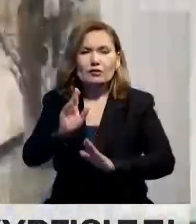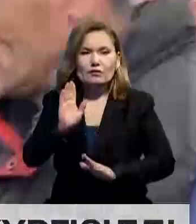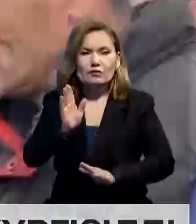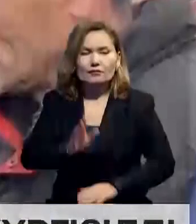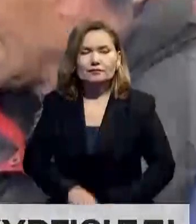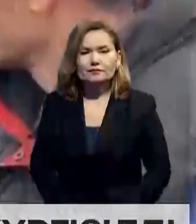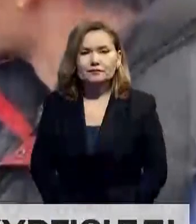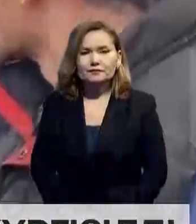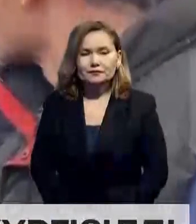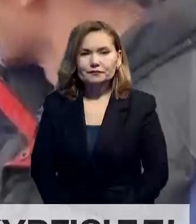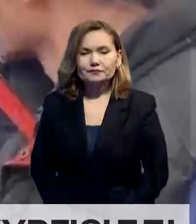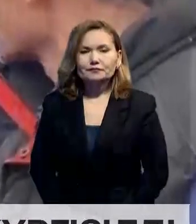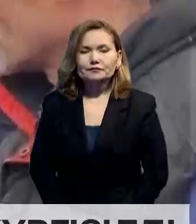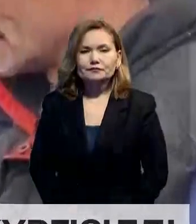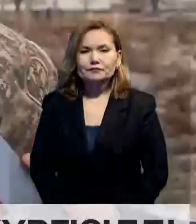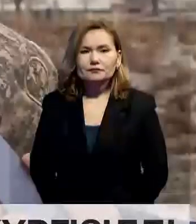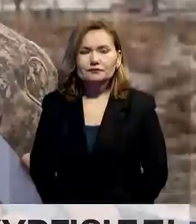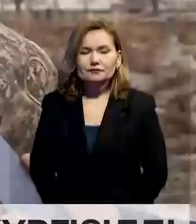жеткізді.